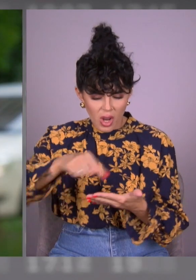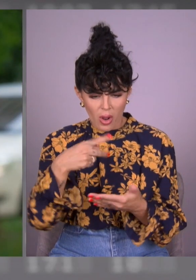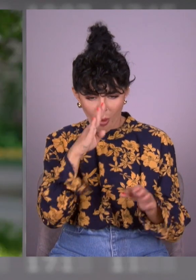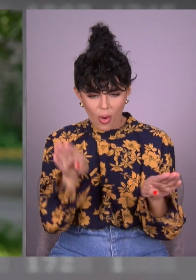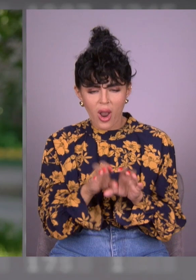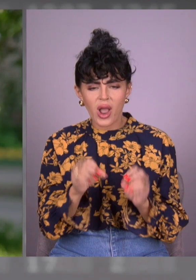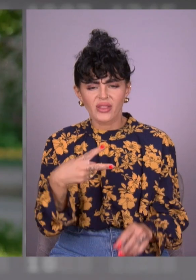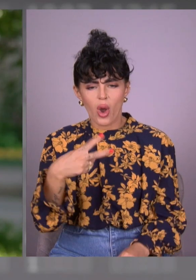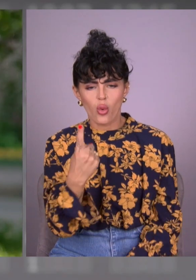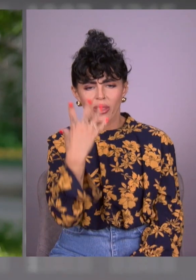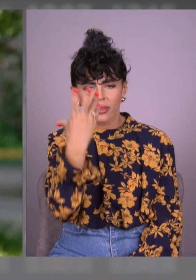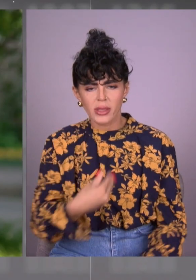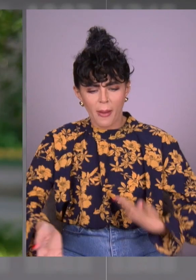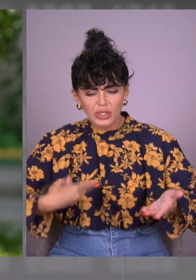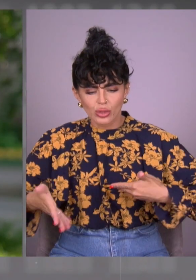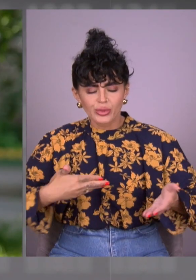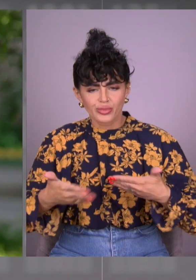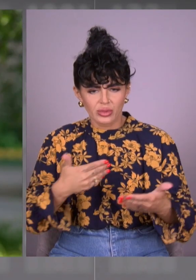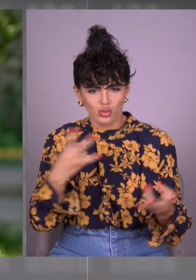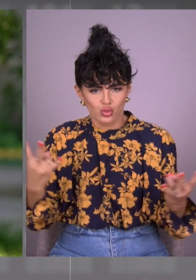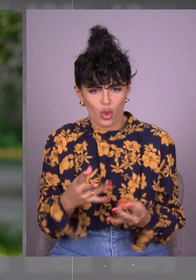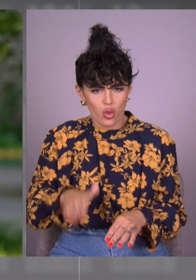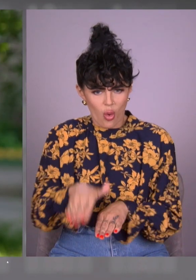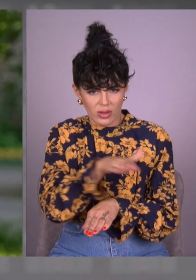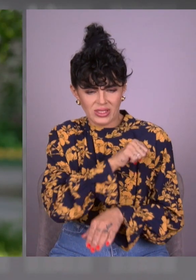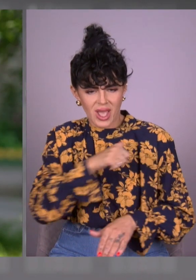таке робили? Так.